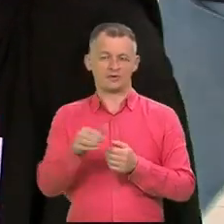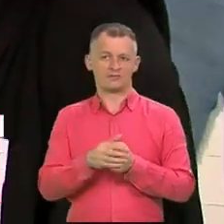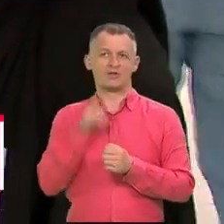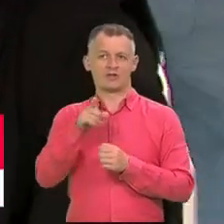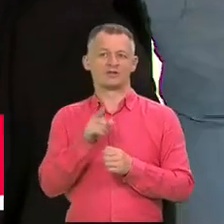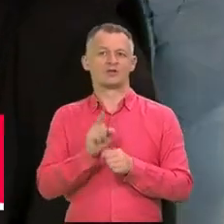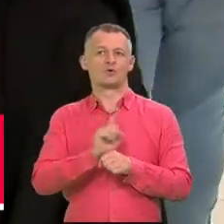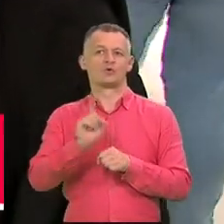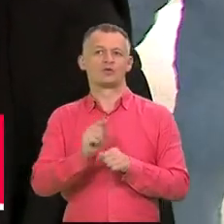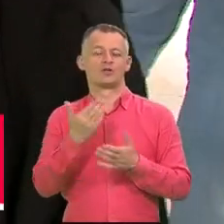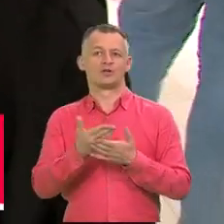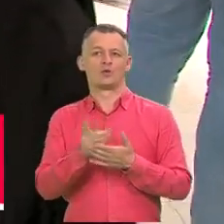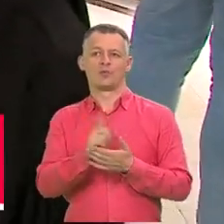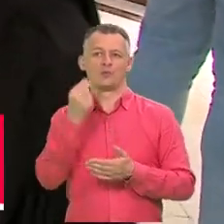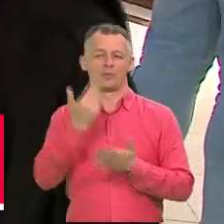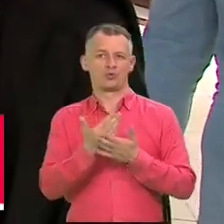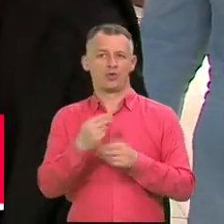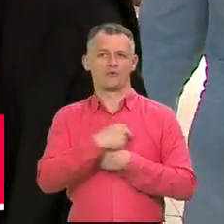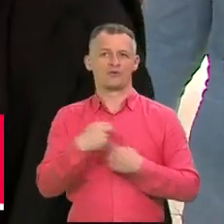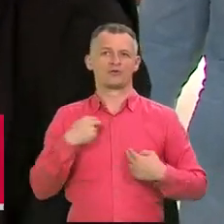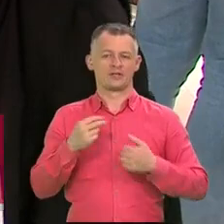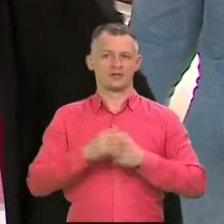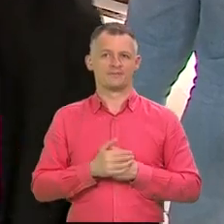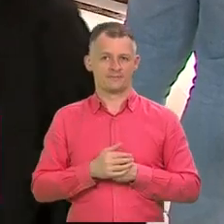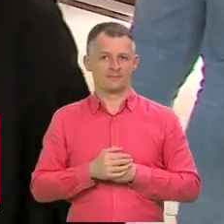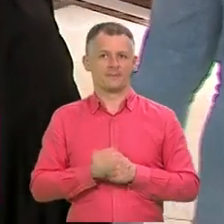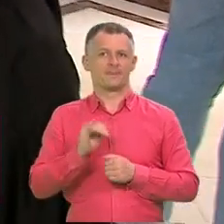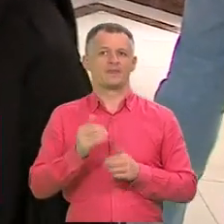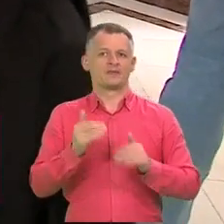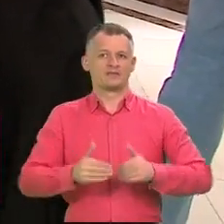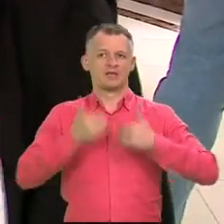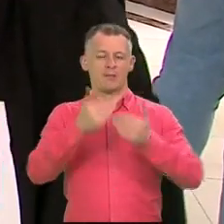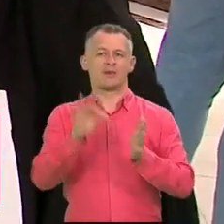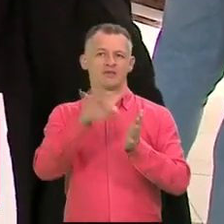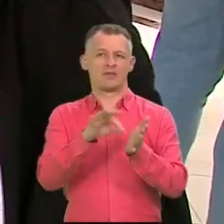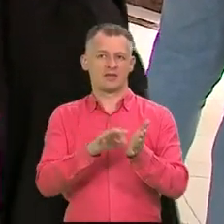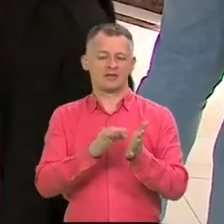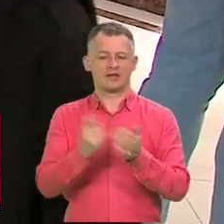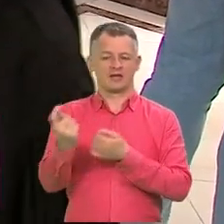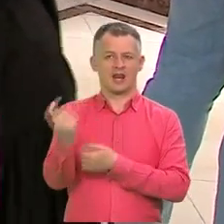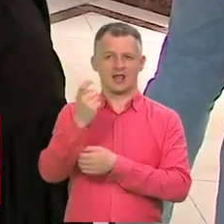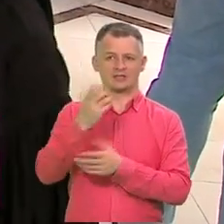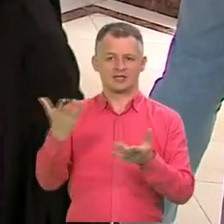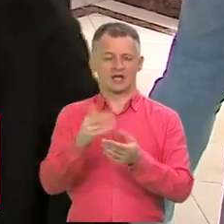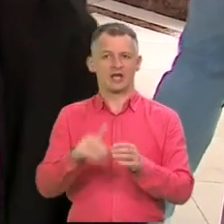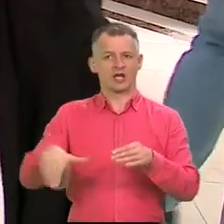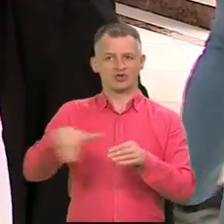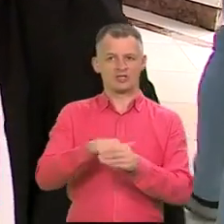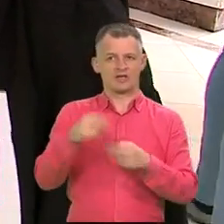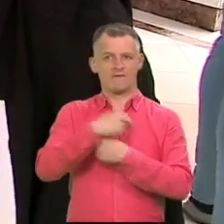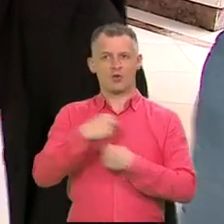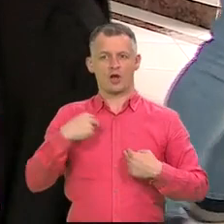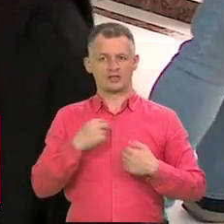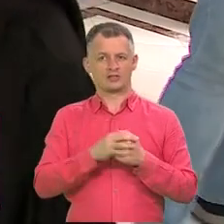a avocaților și în primul rând a justițiabilor. Întrucât se amând termene, clienții care angajează avocați pe termene